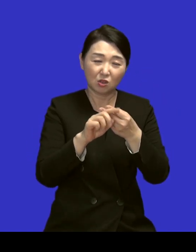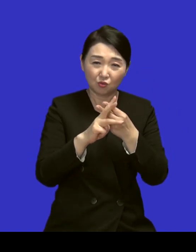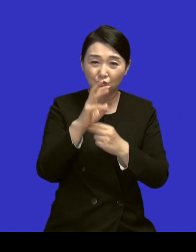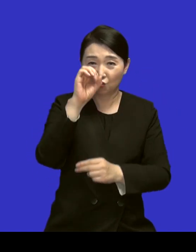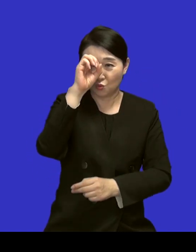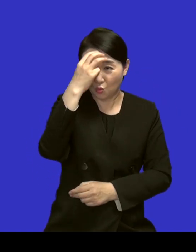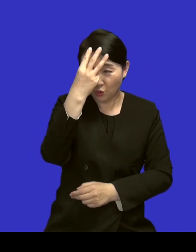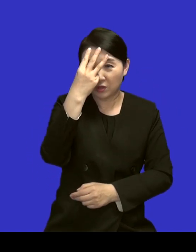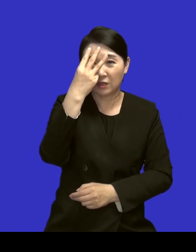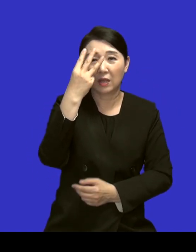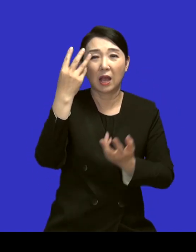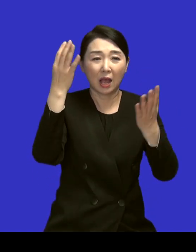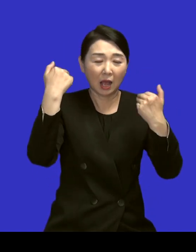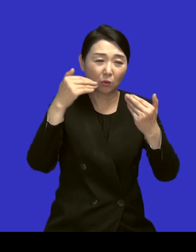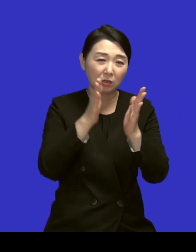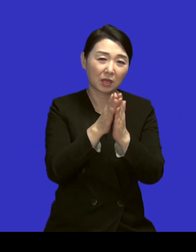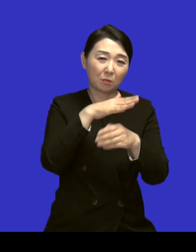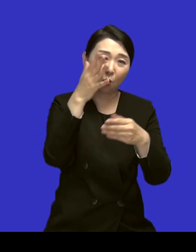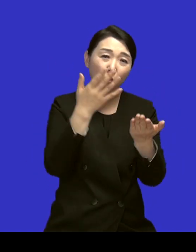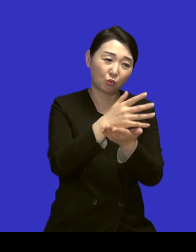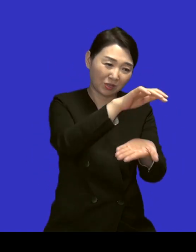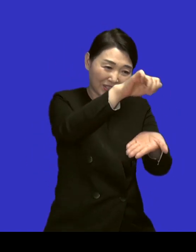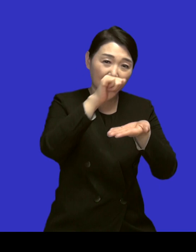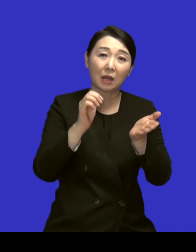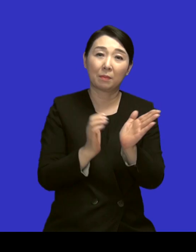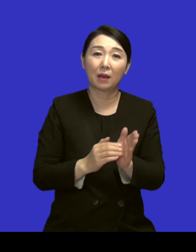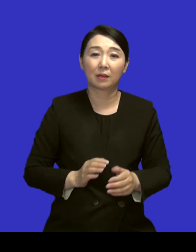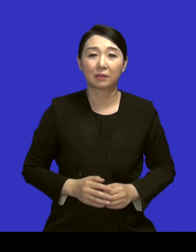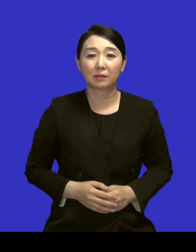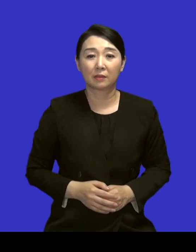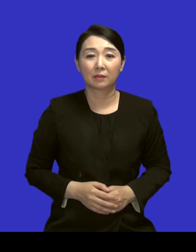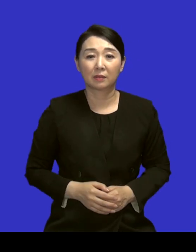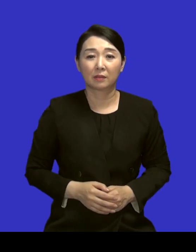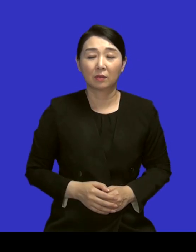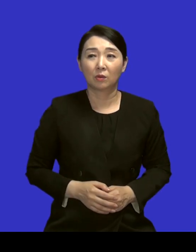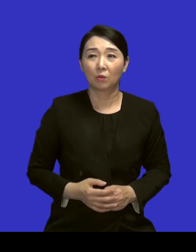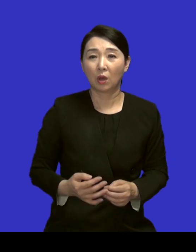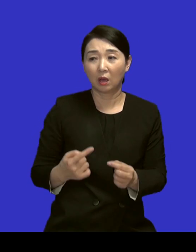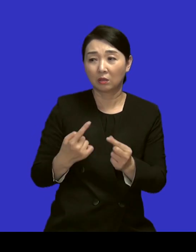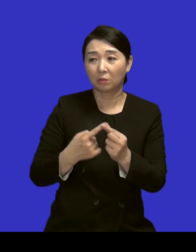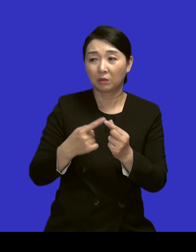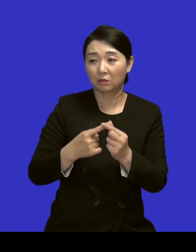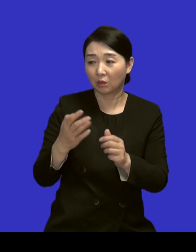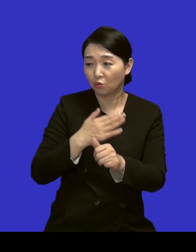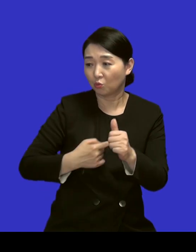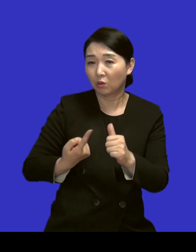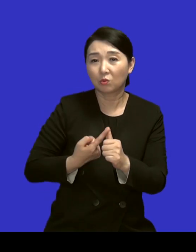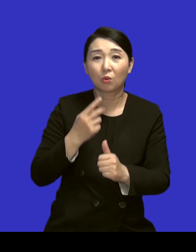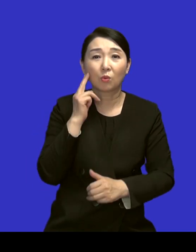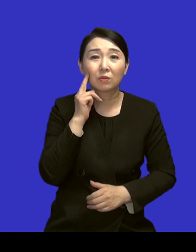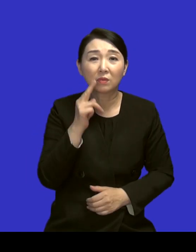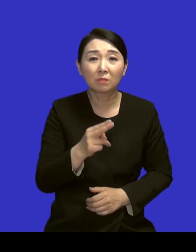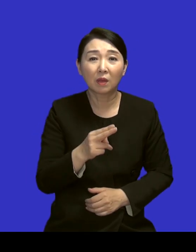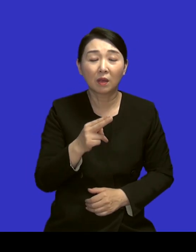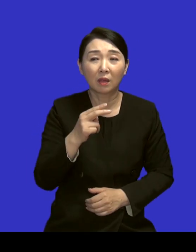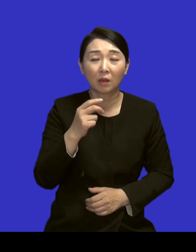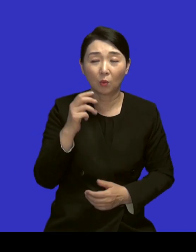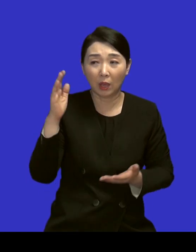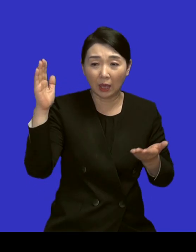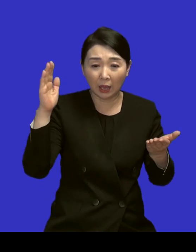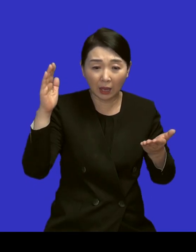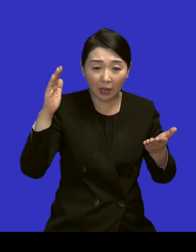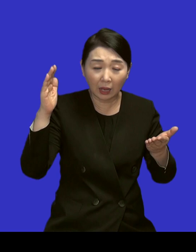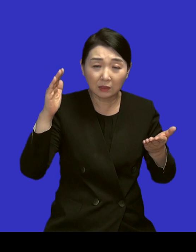혼자 공부하는데 우선 첫 번째로 조롱이 너무 심했어요. 학생이라는 타이틀이